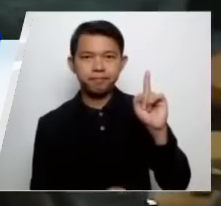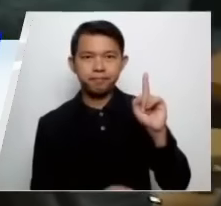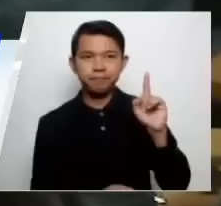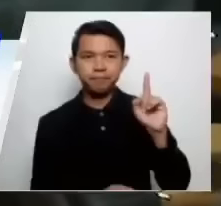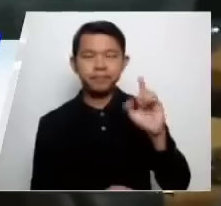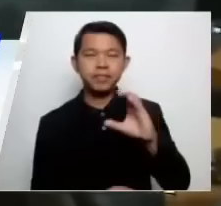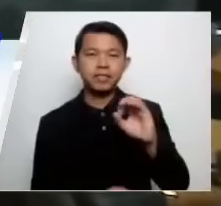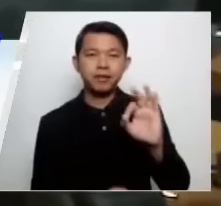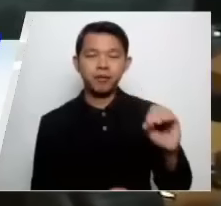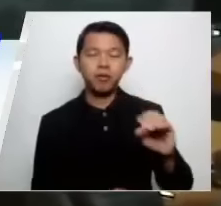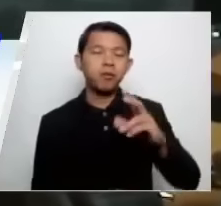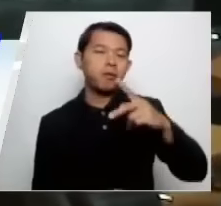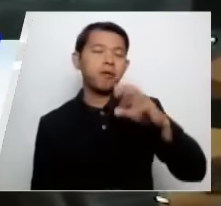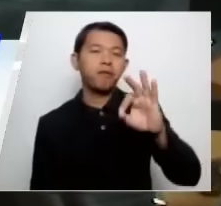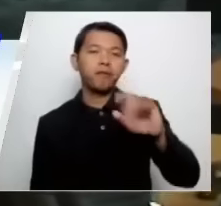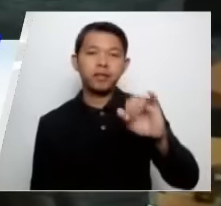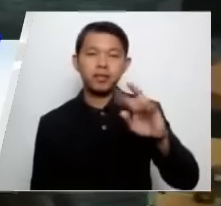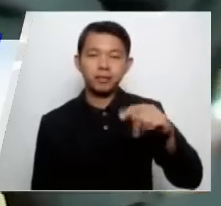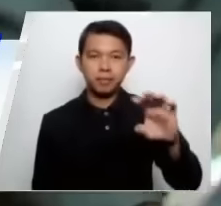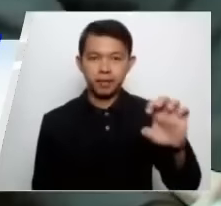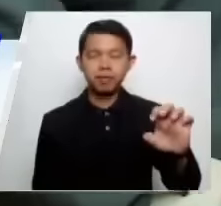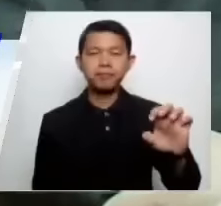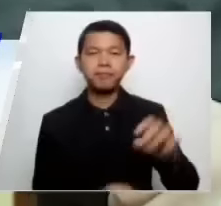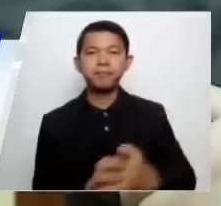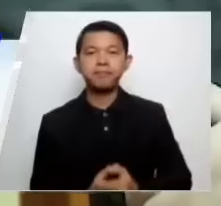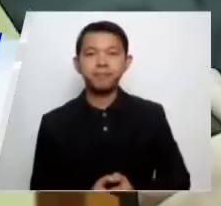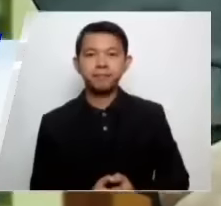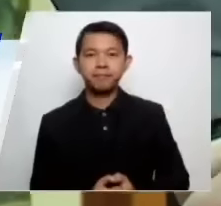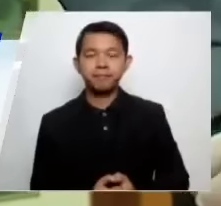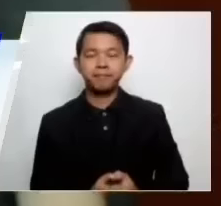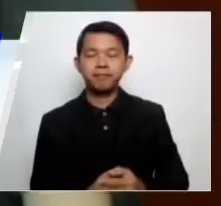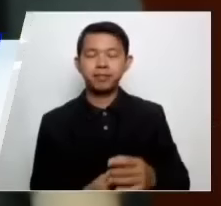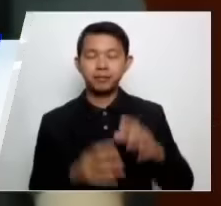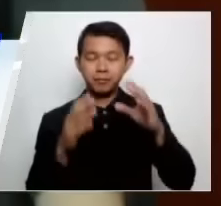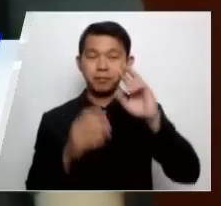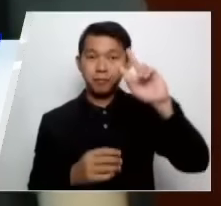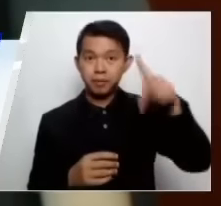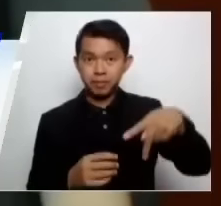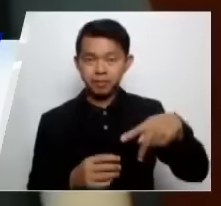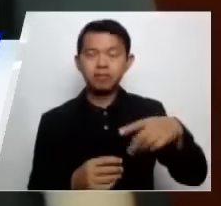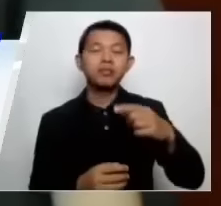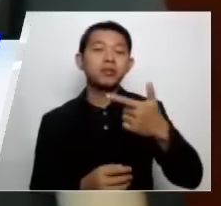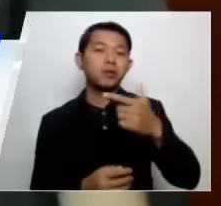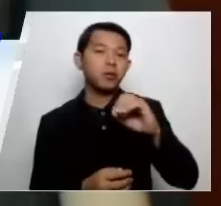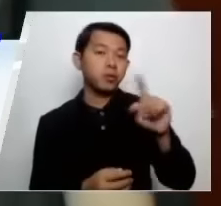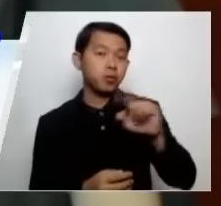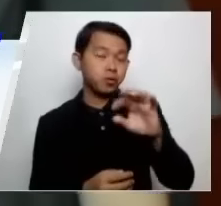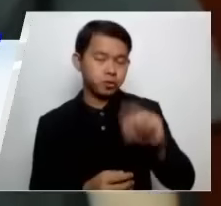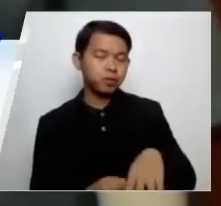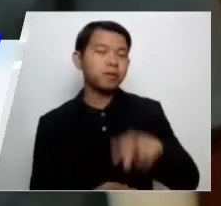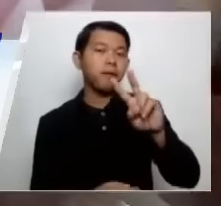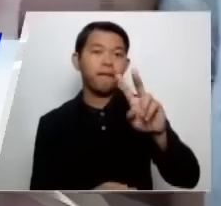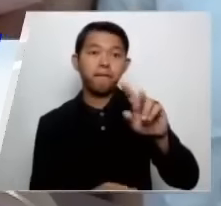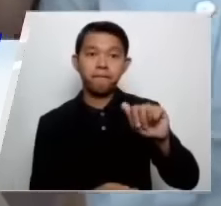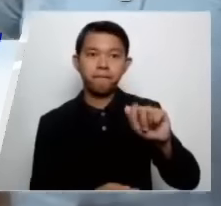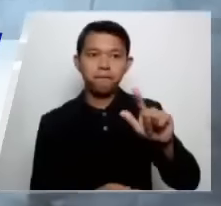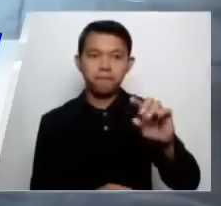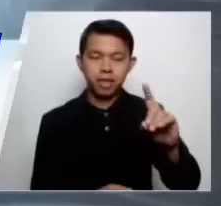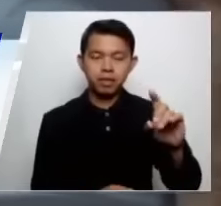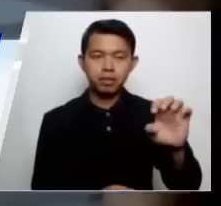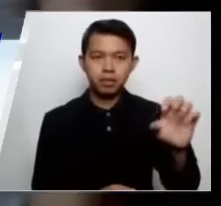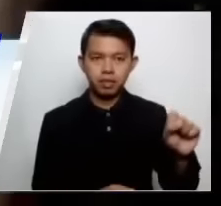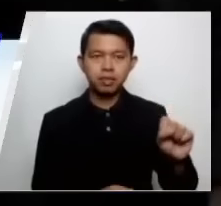Yalo. Dumalo rin si Senior Vice President Attorney Annette Gozon Valdez, SVP for Entertainment Group Lilibet Razonable, ang